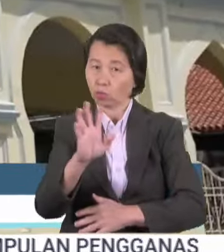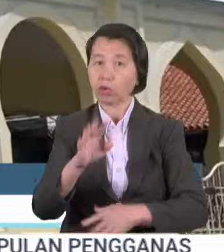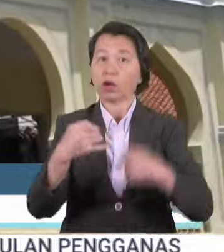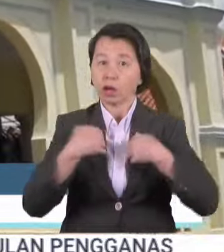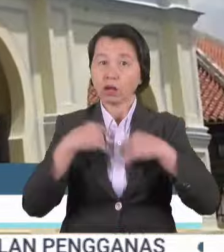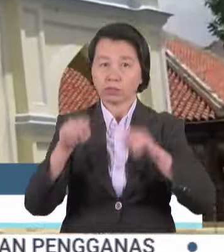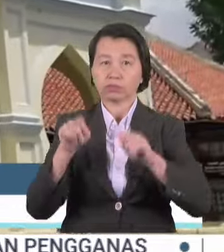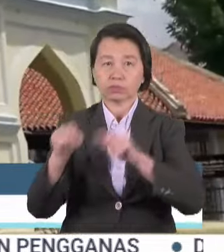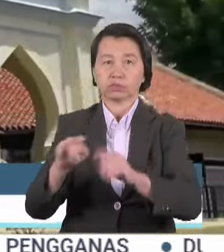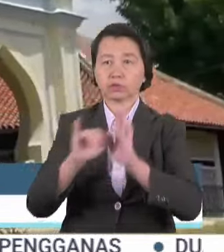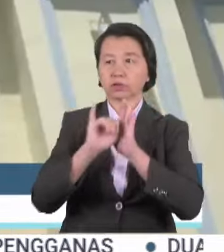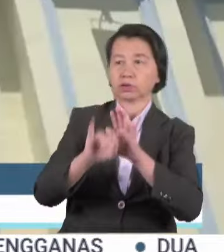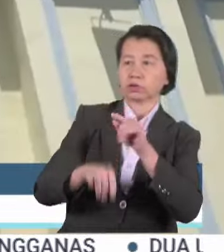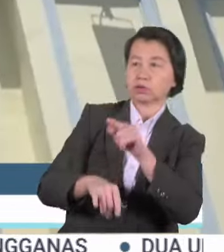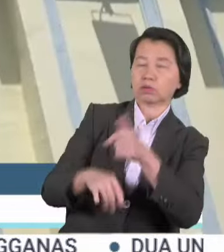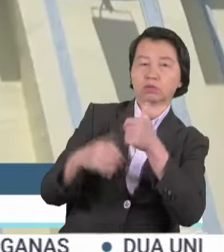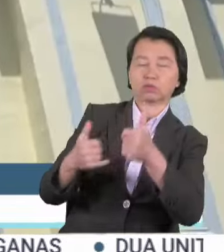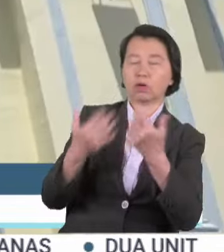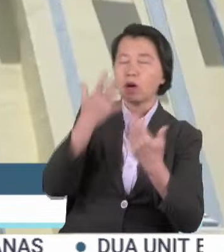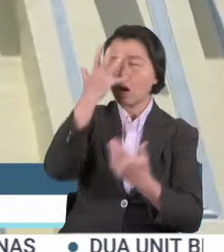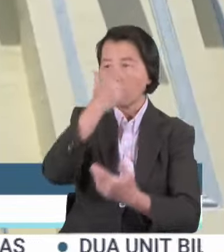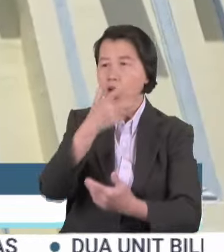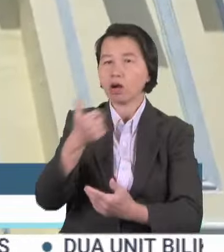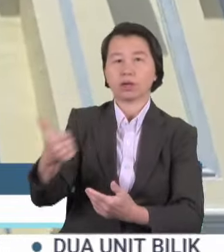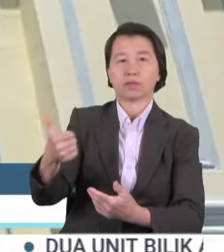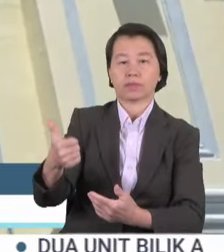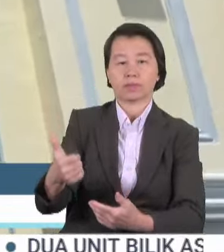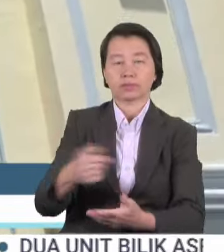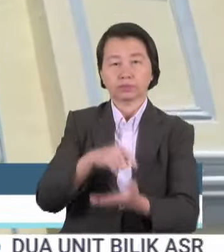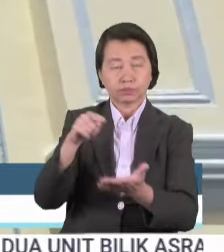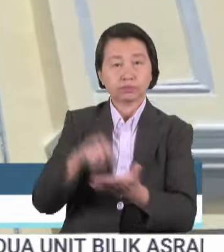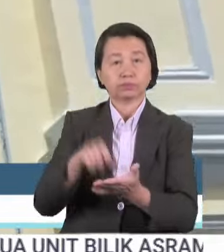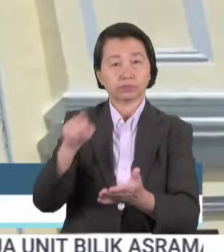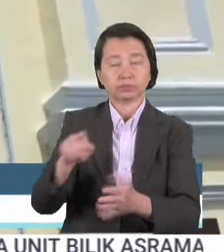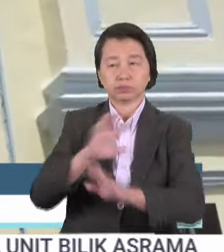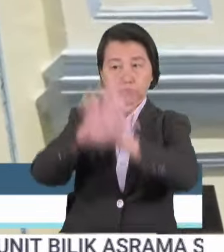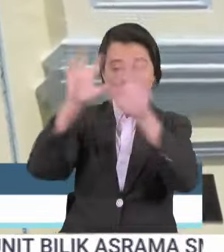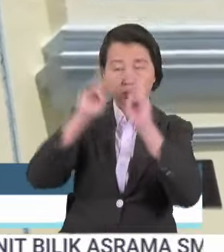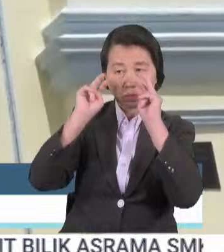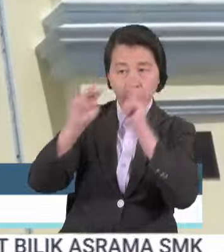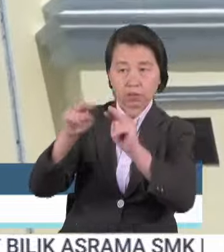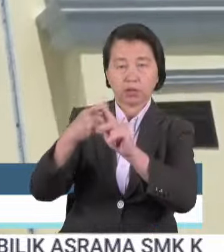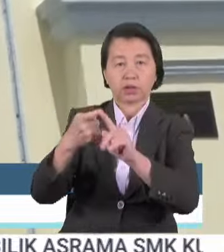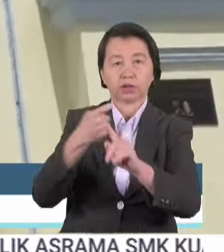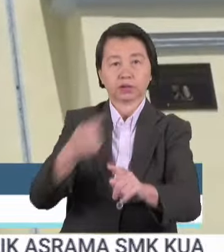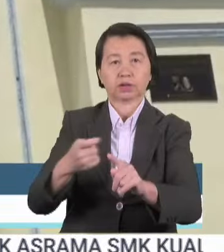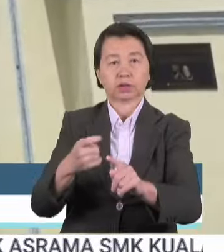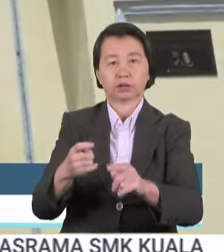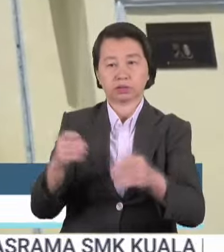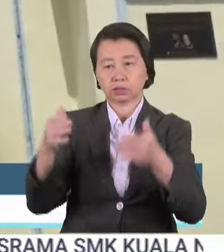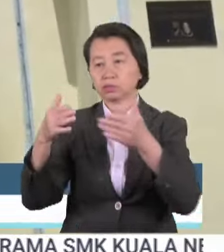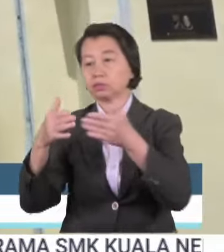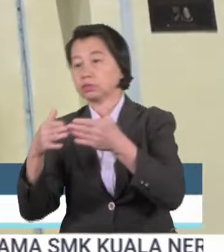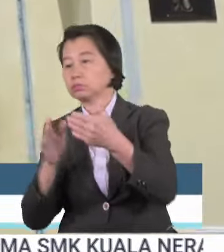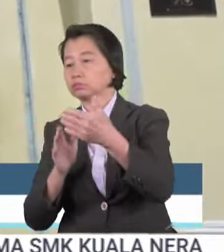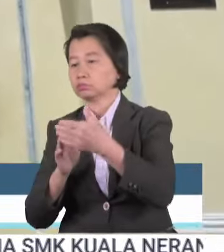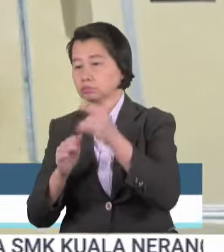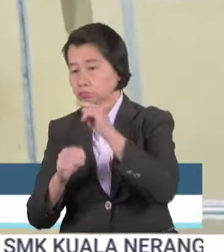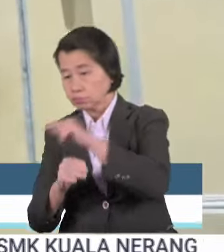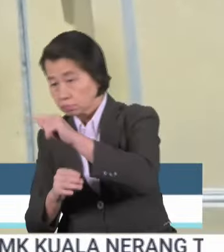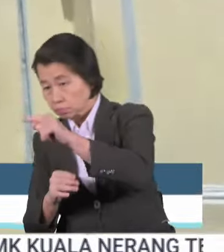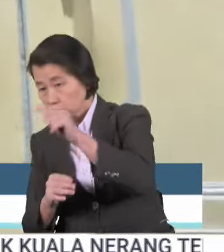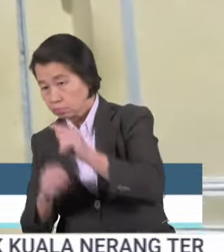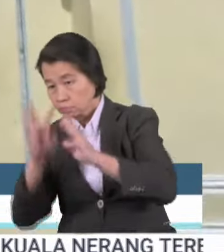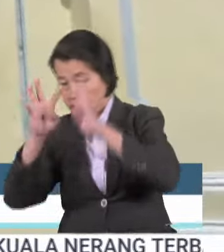sebagai ikon seni bina yang mempesonakan. Ini jelas dilihat dari setiap sudut dan aspek